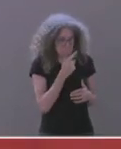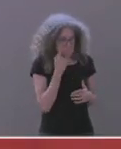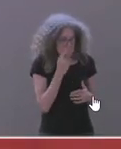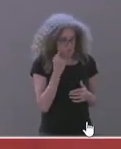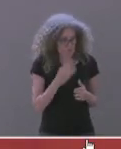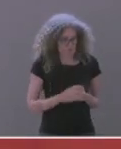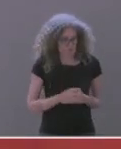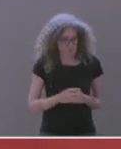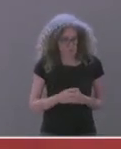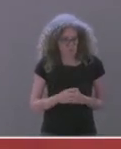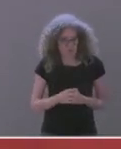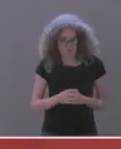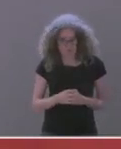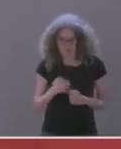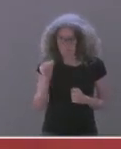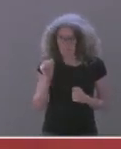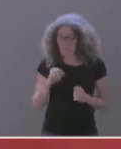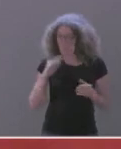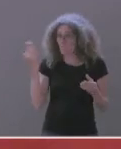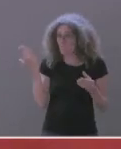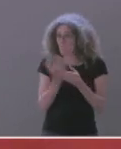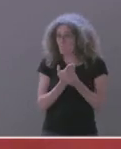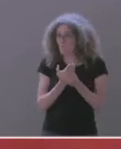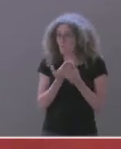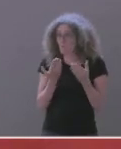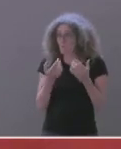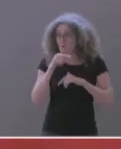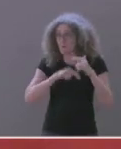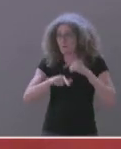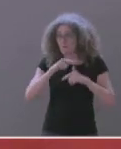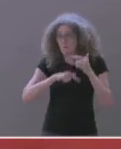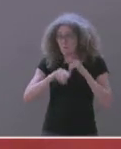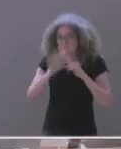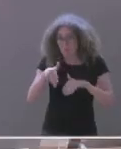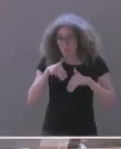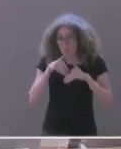donner un coup de collier sur ce dossier du logement, car nos concitoyens sont pris à la gorge. Merci beaucoup.